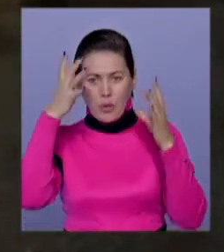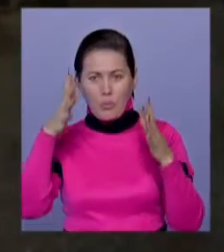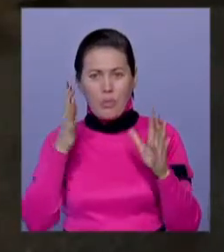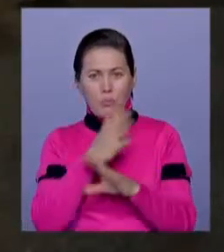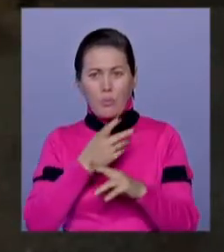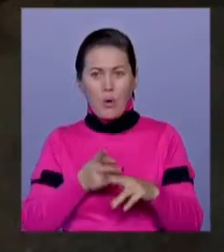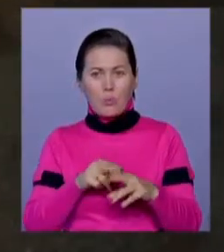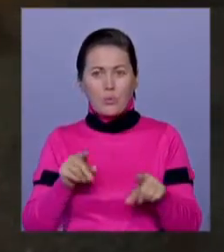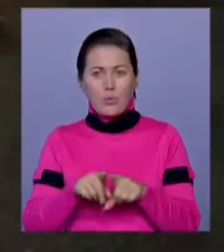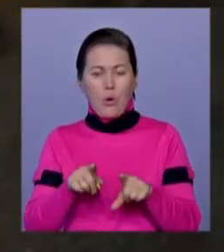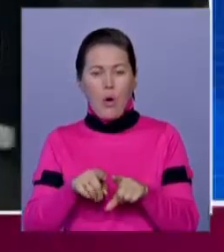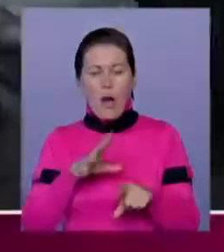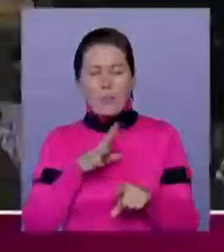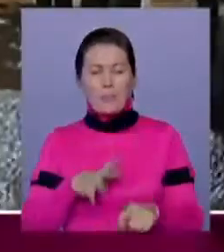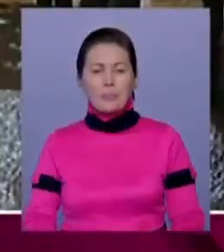атмосфера, өйткені